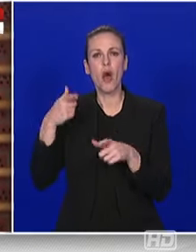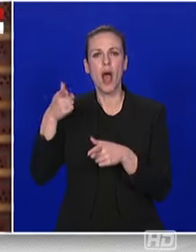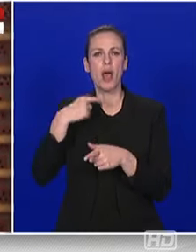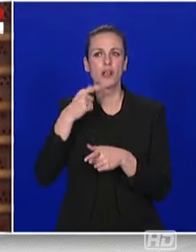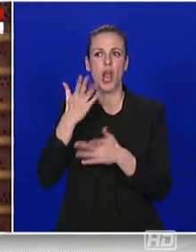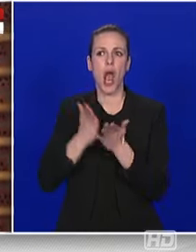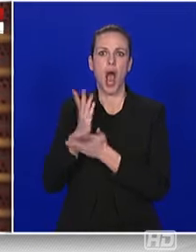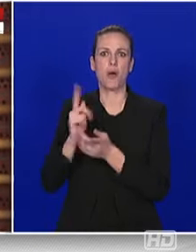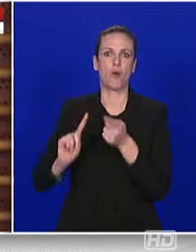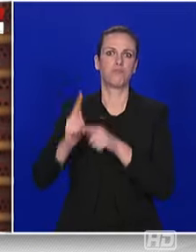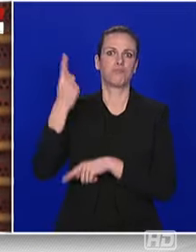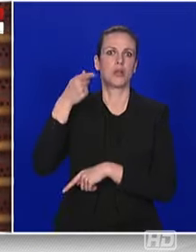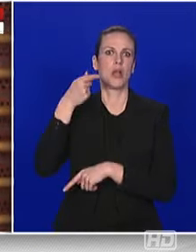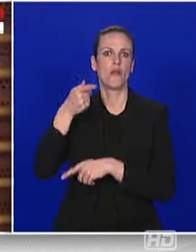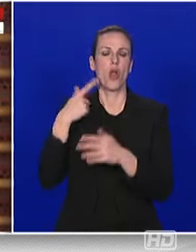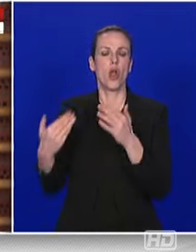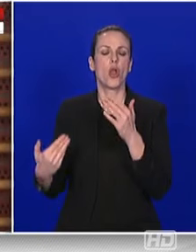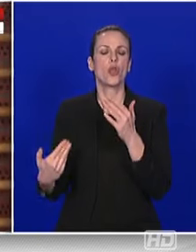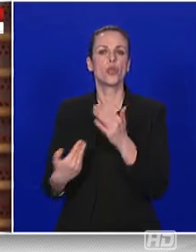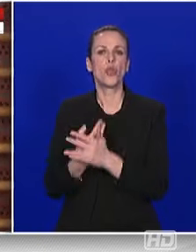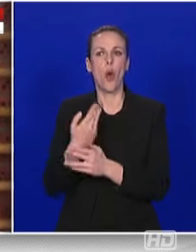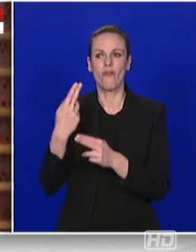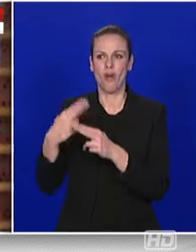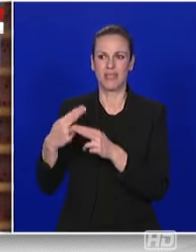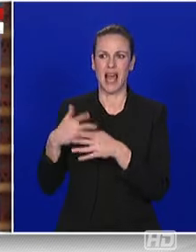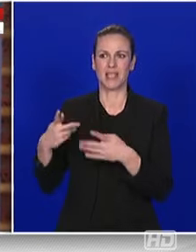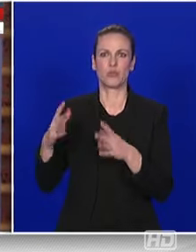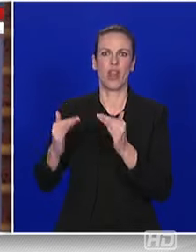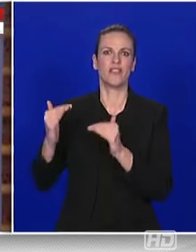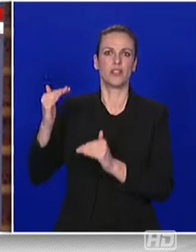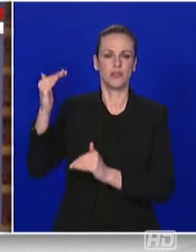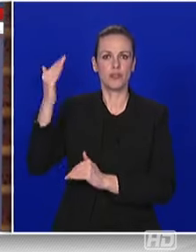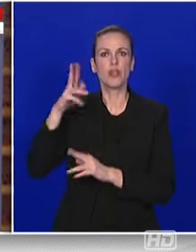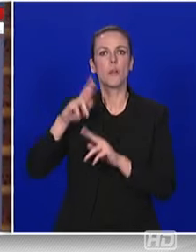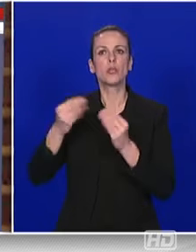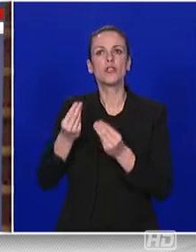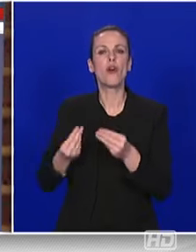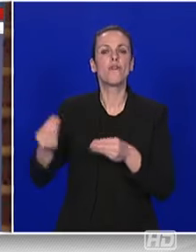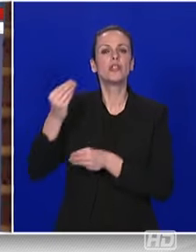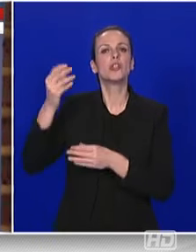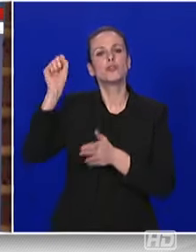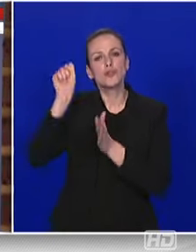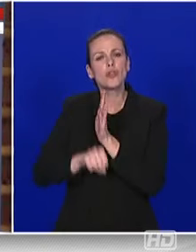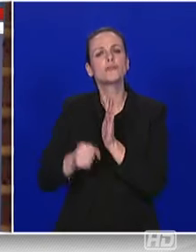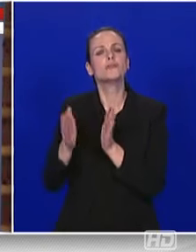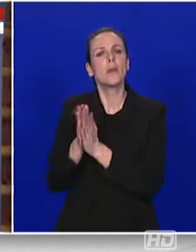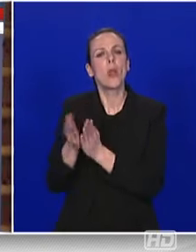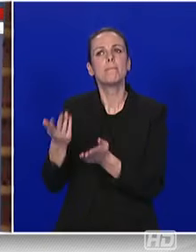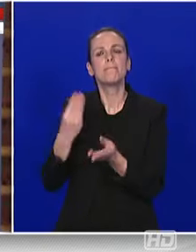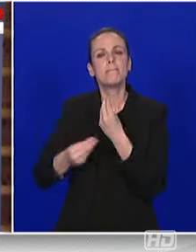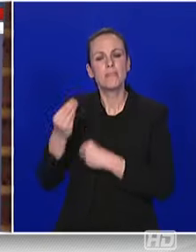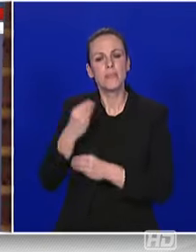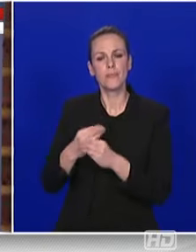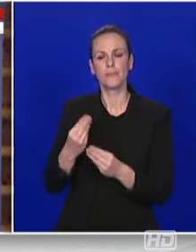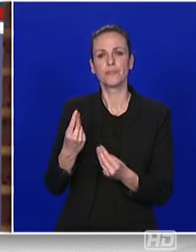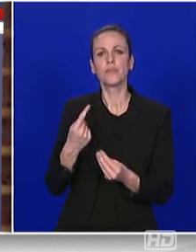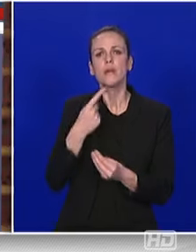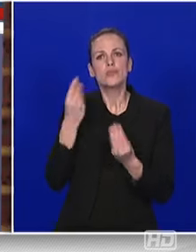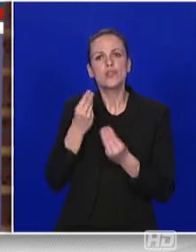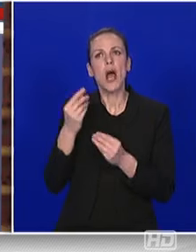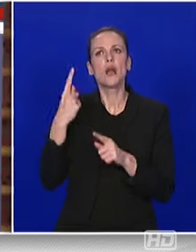broj novozaraženih ne smanji, da će se ići u nekakve strožije mjere. Pa ako nam možete reći o kojim